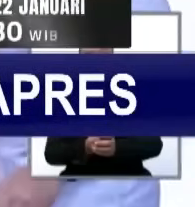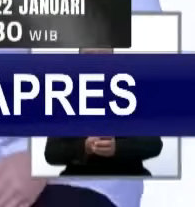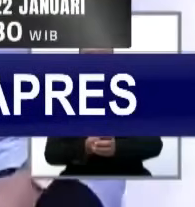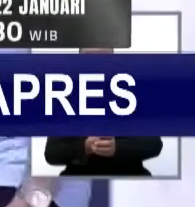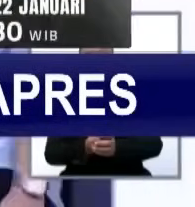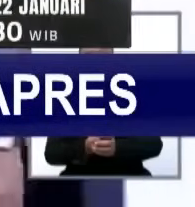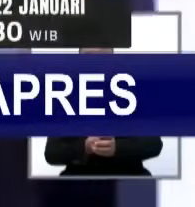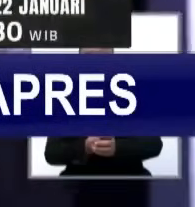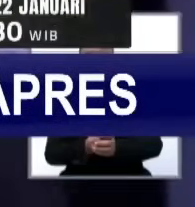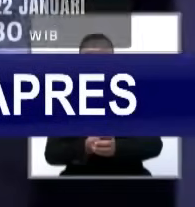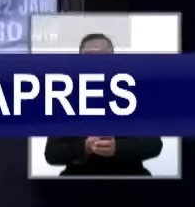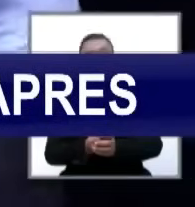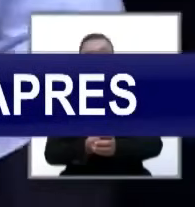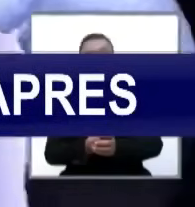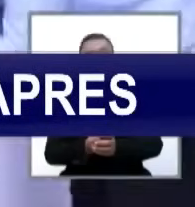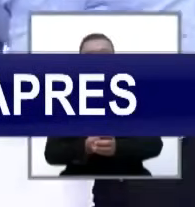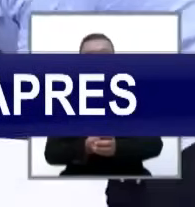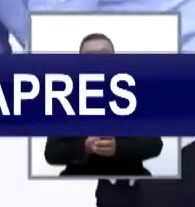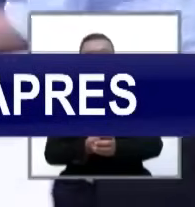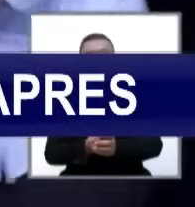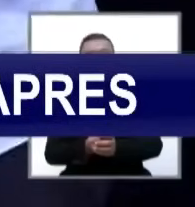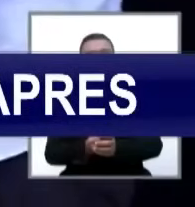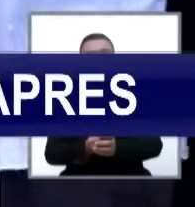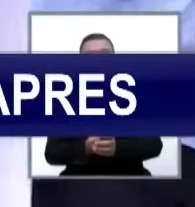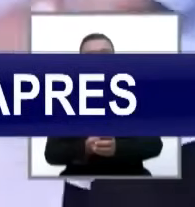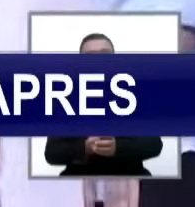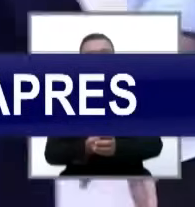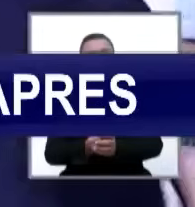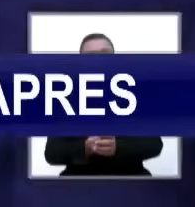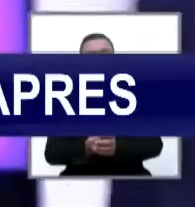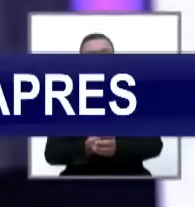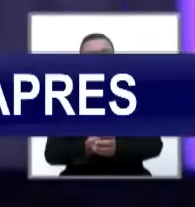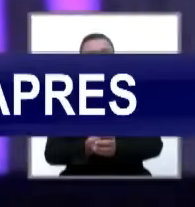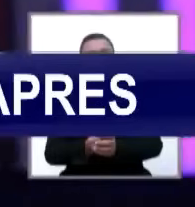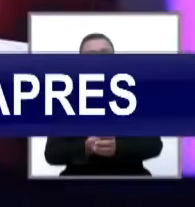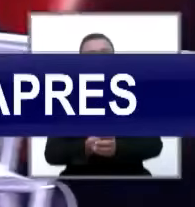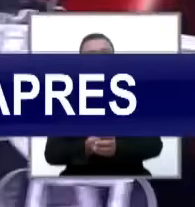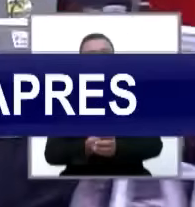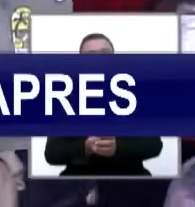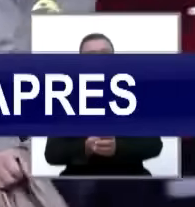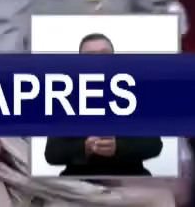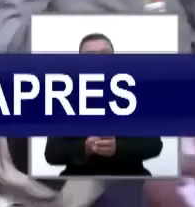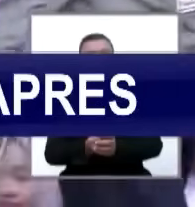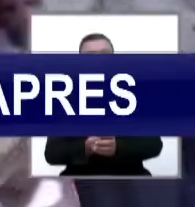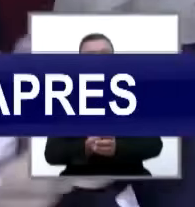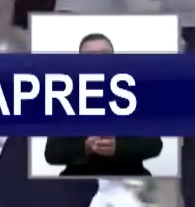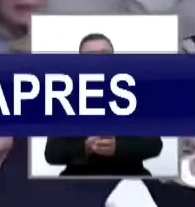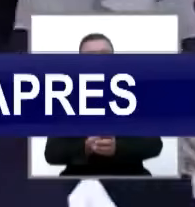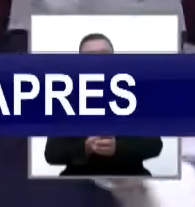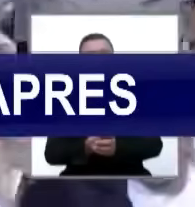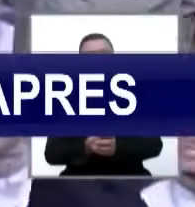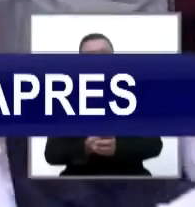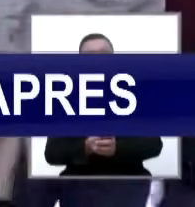dalam memaparkan substansi visi dan misi program masing-masing namun juga saling melemparkan sindiran yang tidak terkait tema